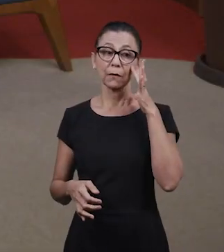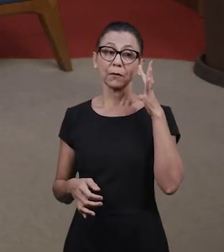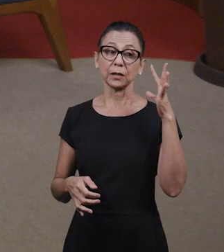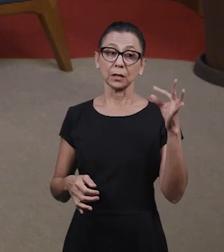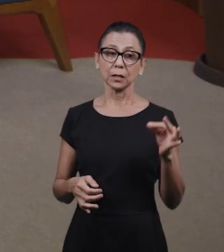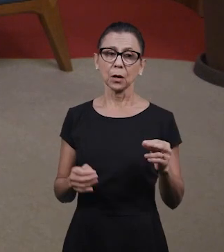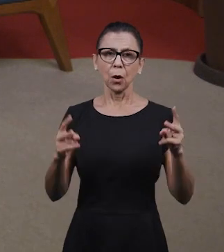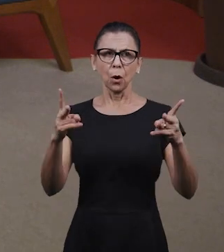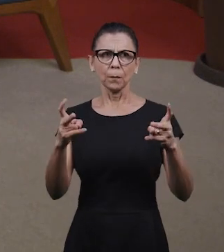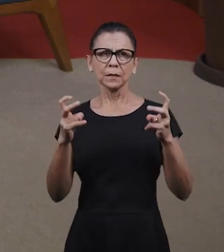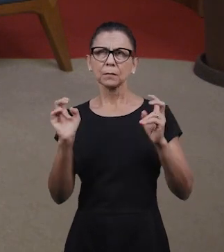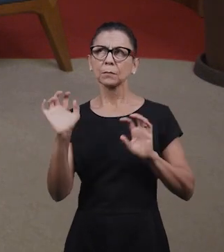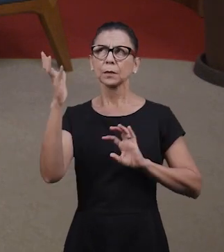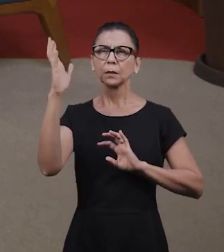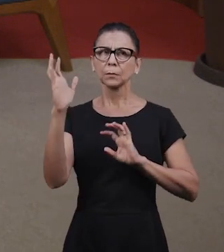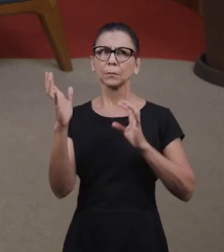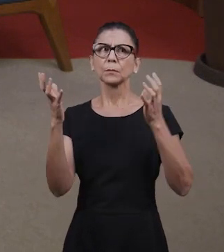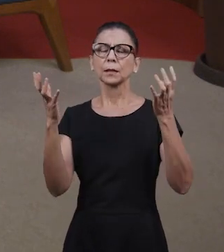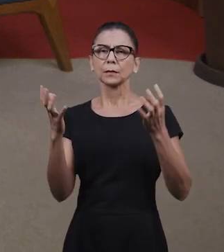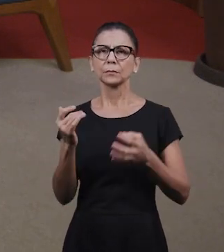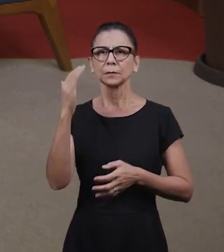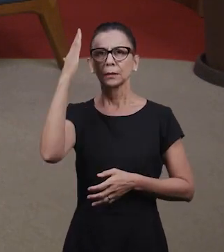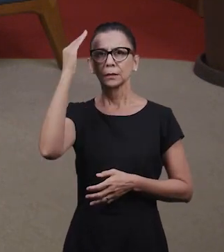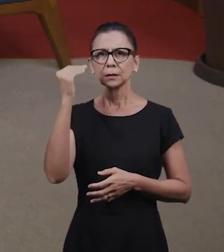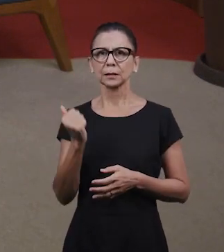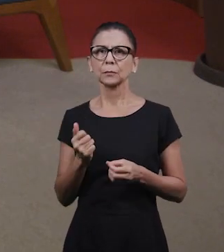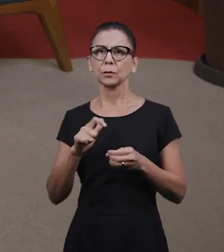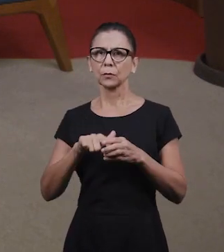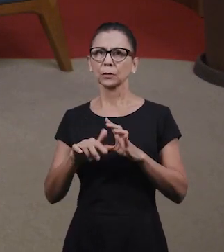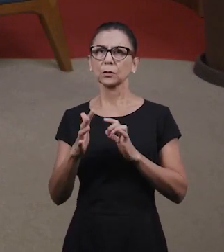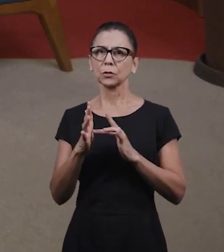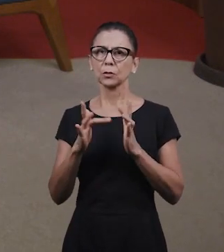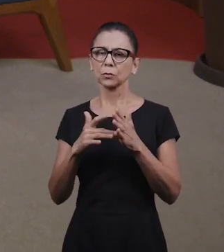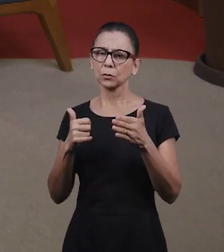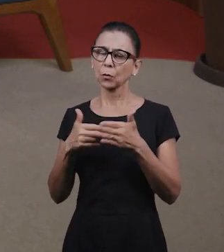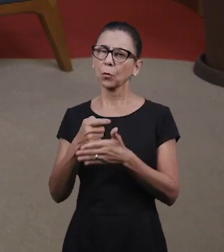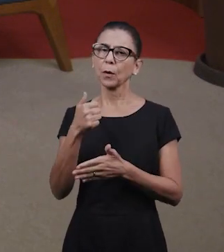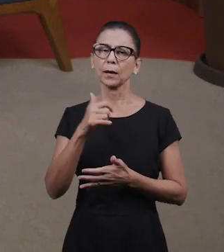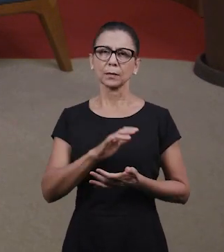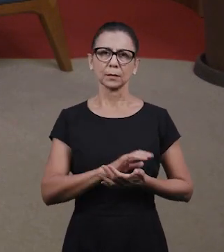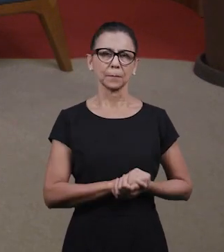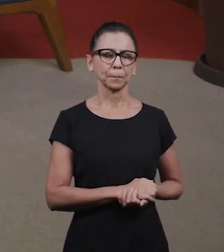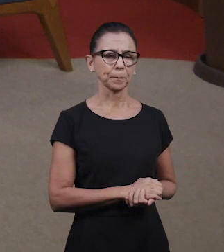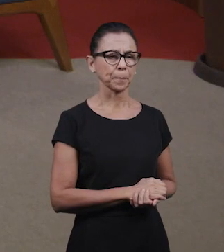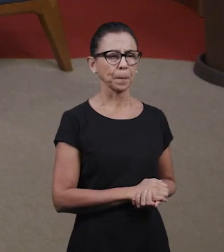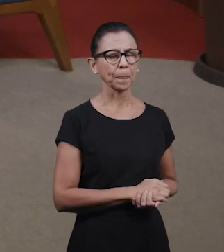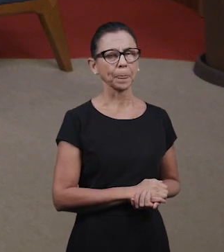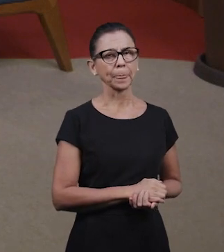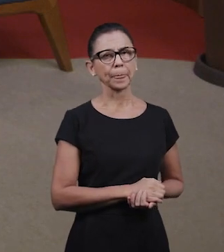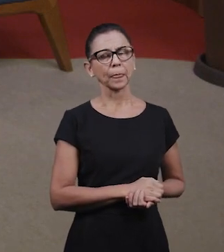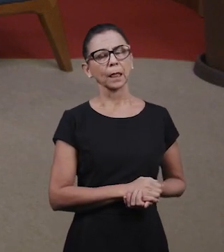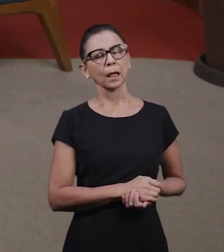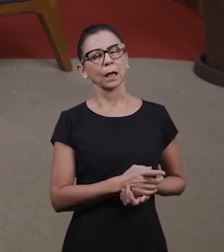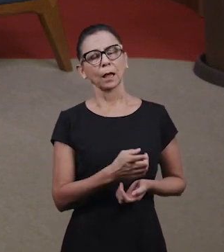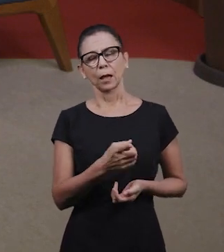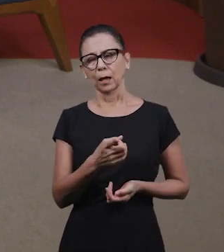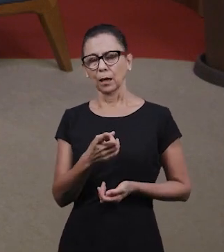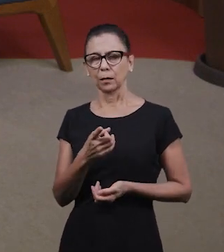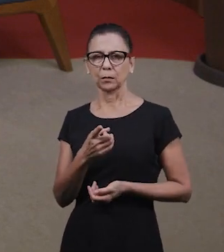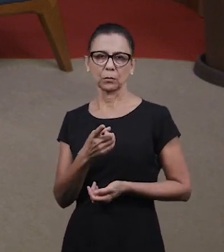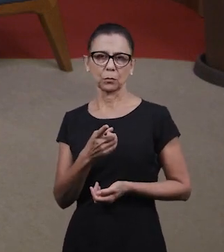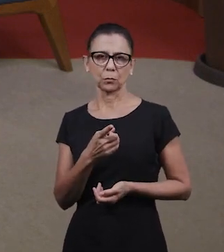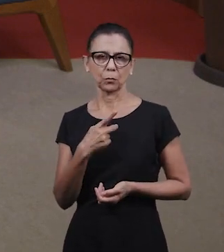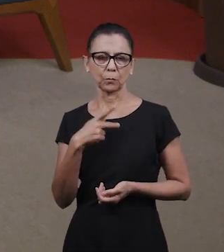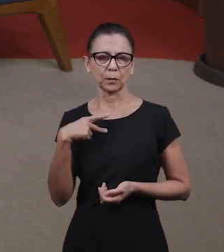très important. C'est important d'être vigilant. Et en vigilance, en sachant ce qui est pour vivre. Deux aspects, Alexandre, que nous